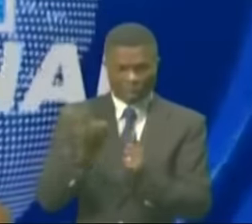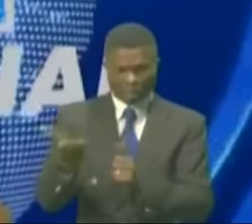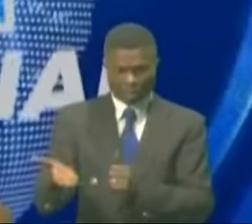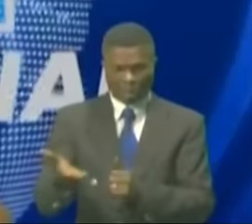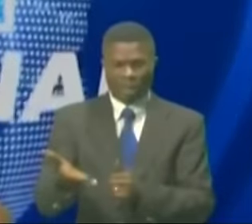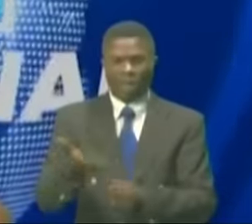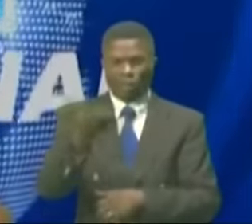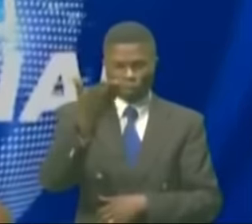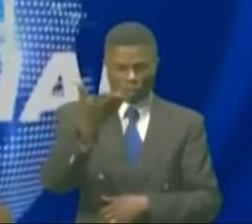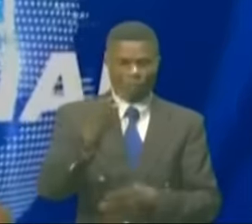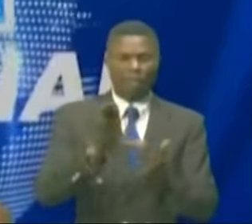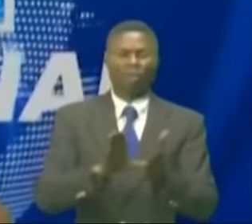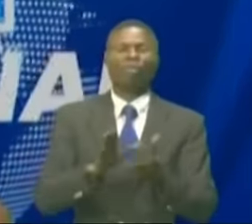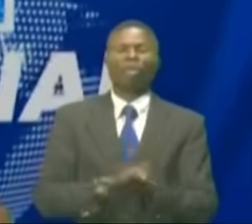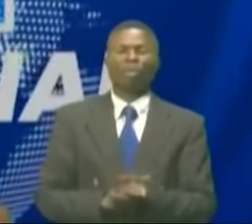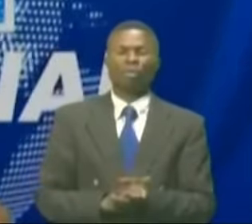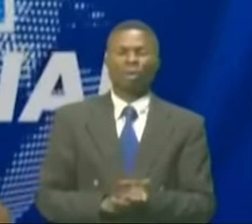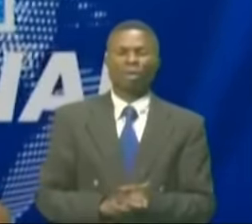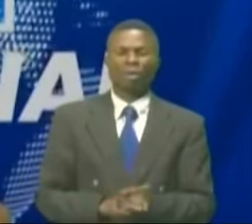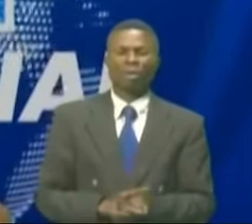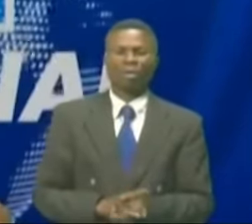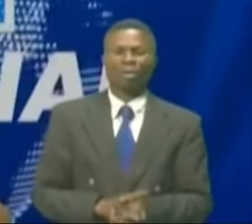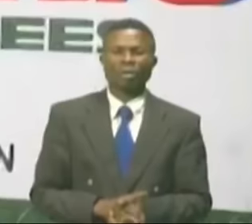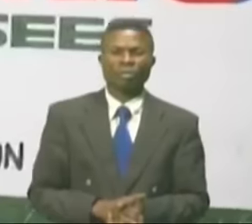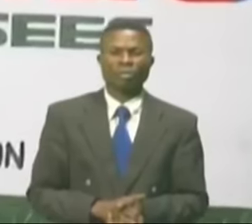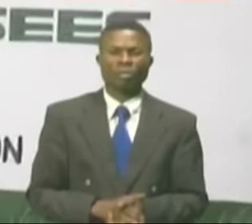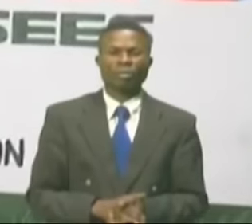les faits. Mireille Ndeke pour d'autres détails.